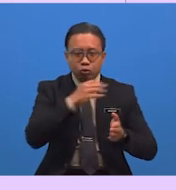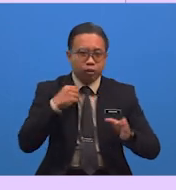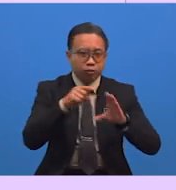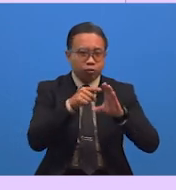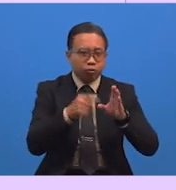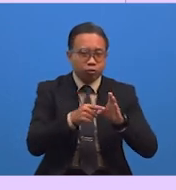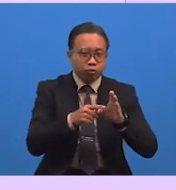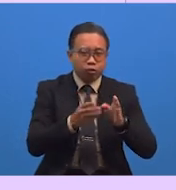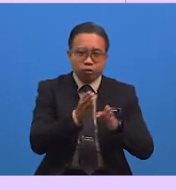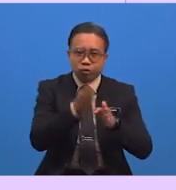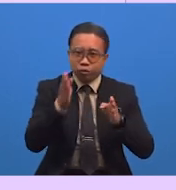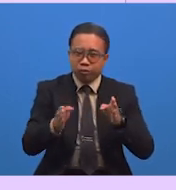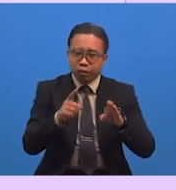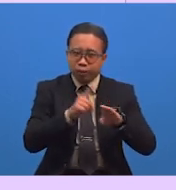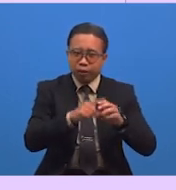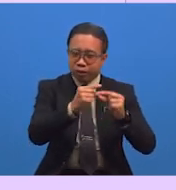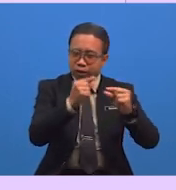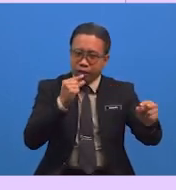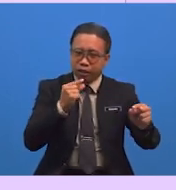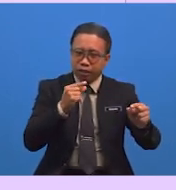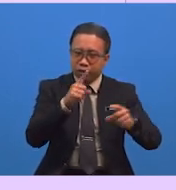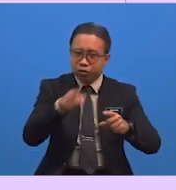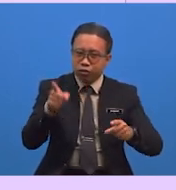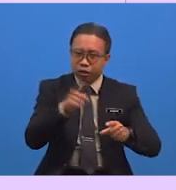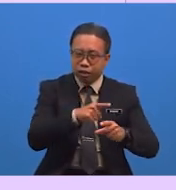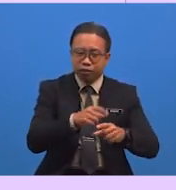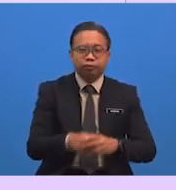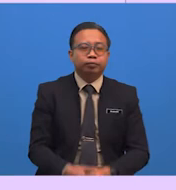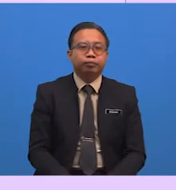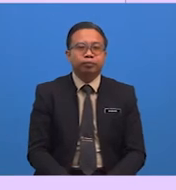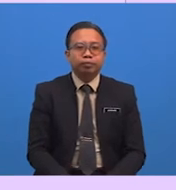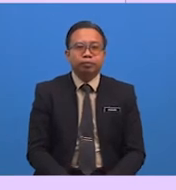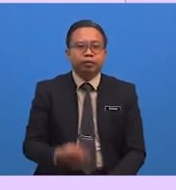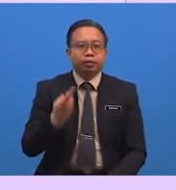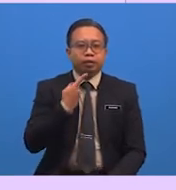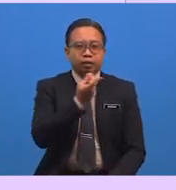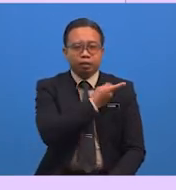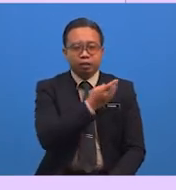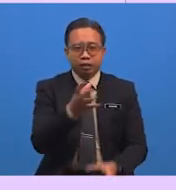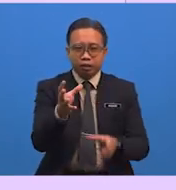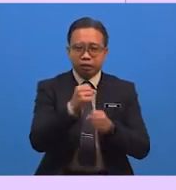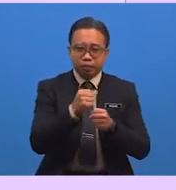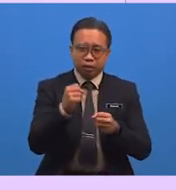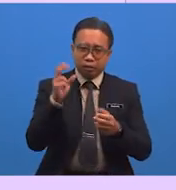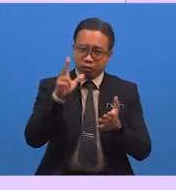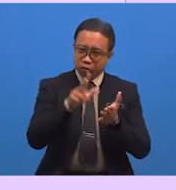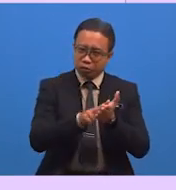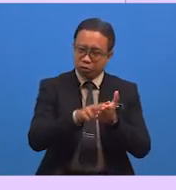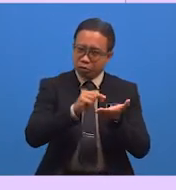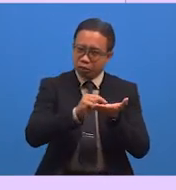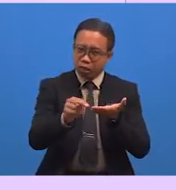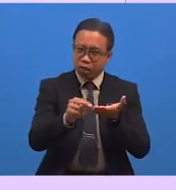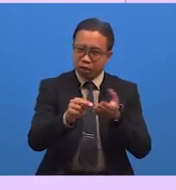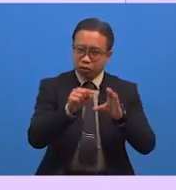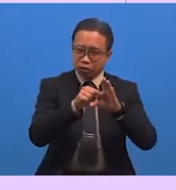bersebelahan pada garis bersilang termasuk garis serenjang. Kita juga dapat menentukan